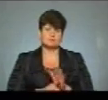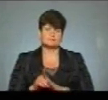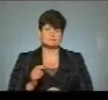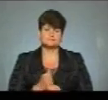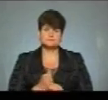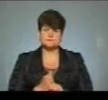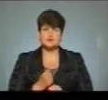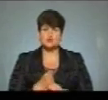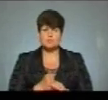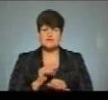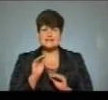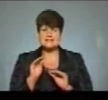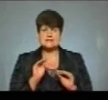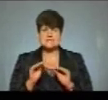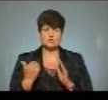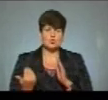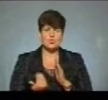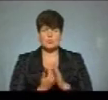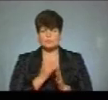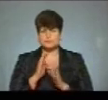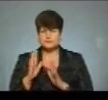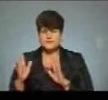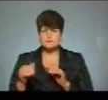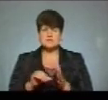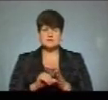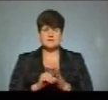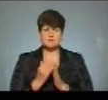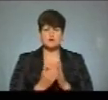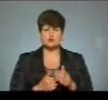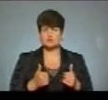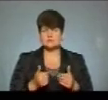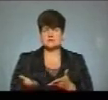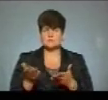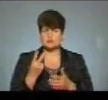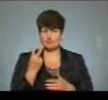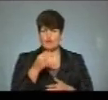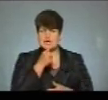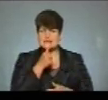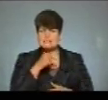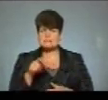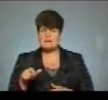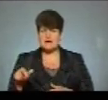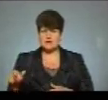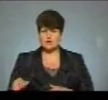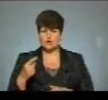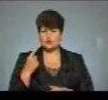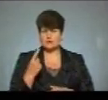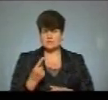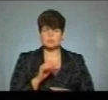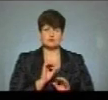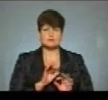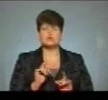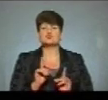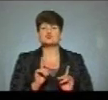Для розробки дизайну оновленого парку представники програми «Добре» запросили із Києва двох експертів. Один із них, Богдан Синько, розповів,